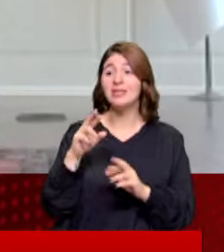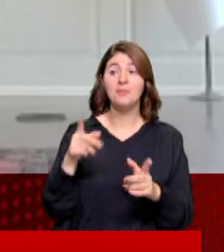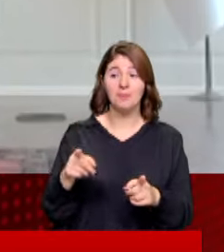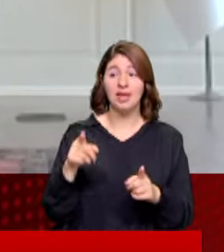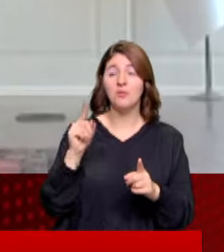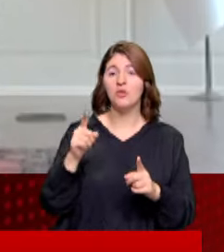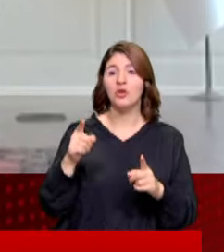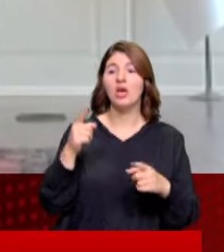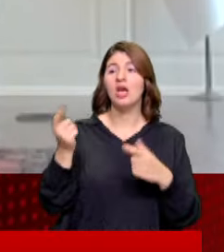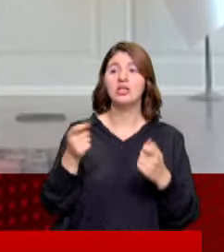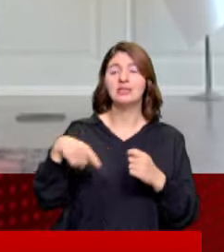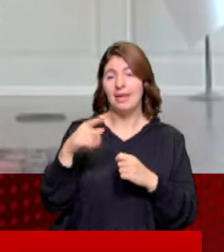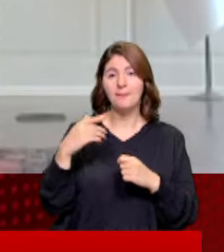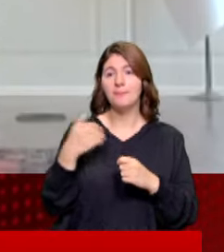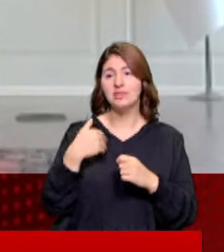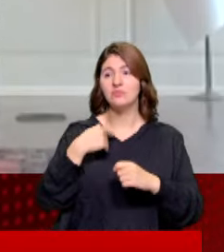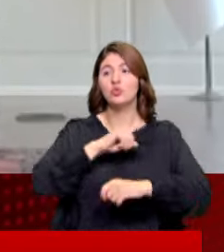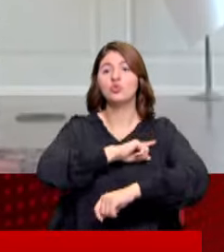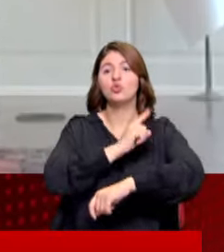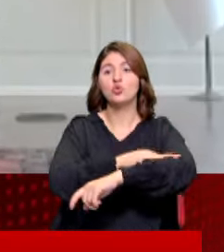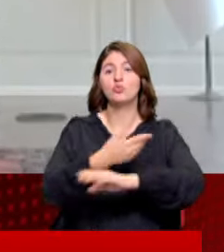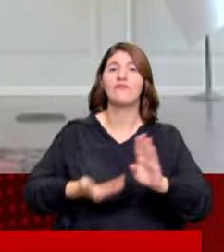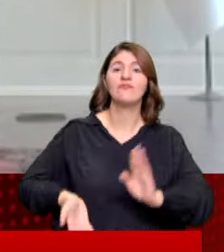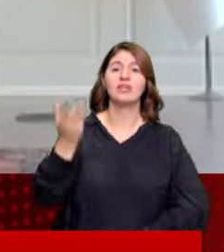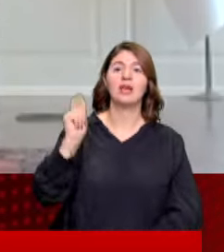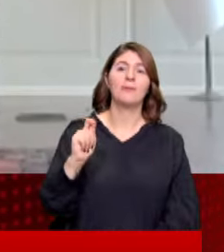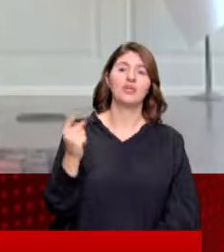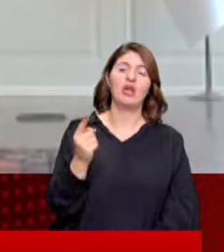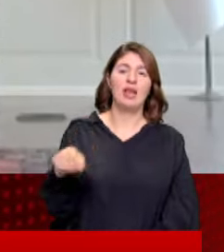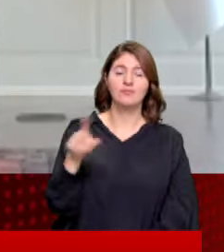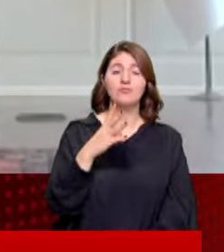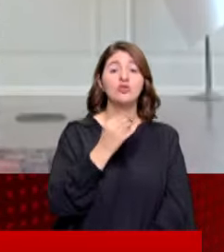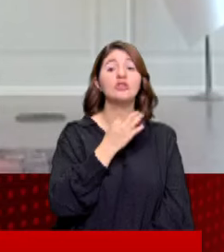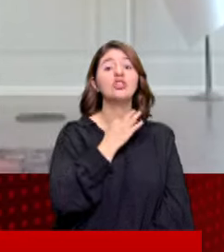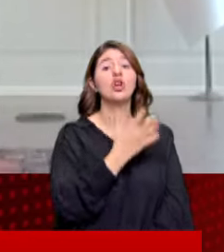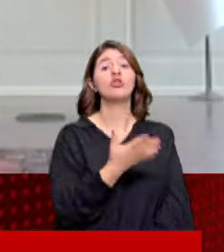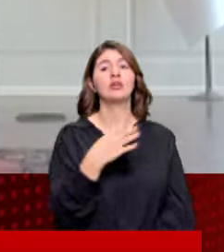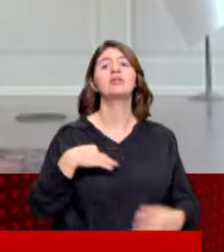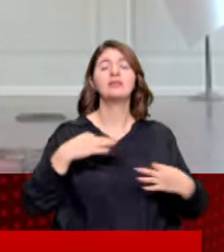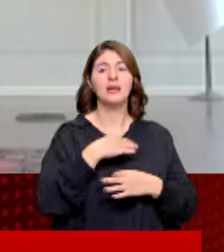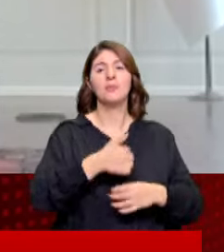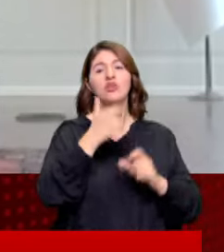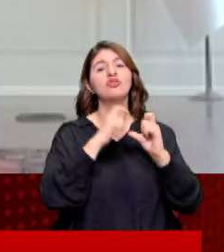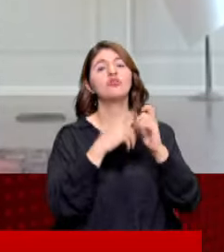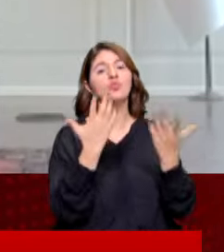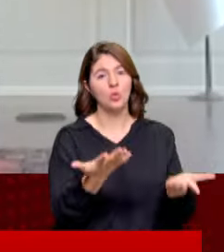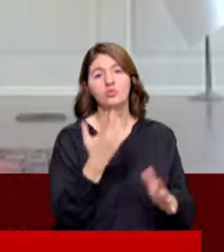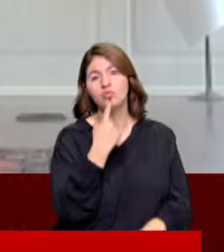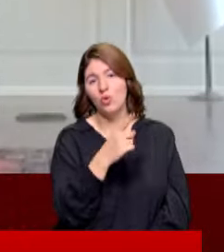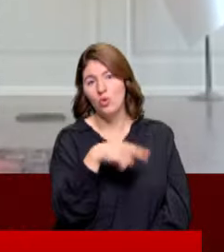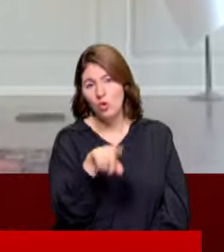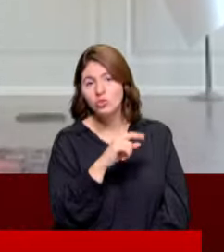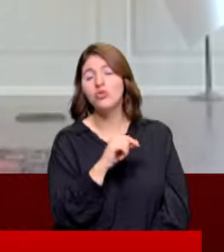bu eylemler bizim gücümüzü arttıran şeyler. Çok teşekkür ediyoruz Sayın Başkan. Geçmiş olsun